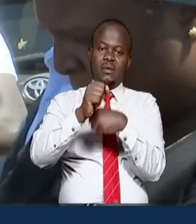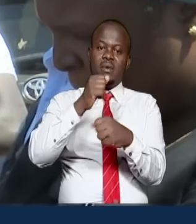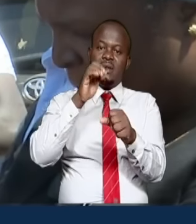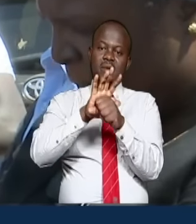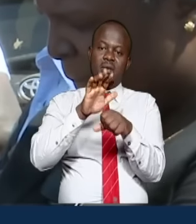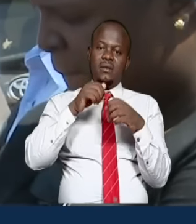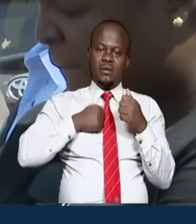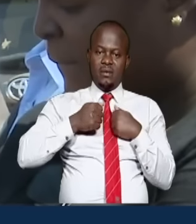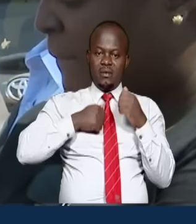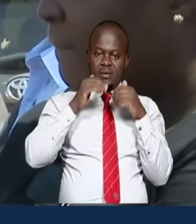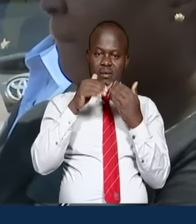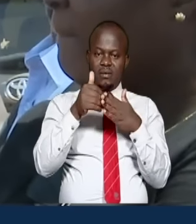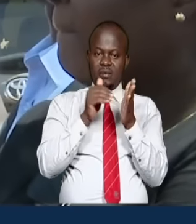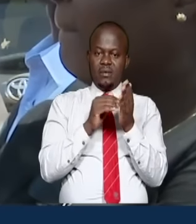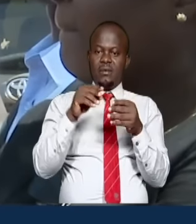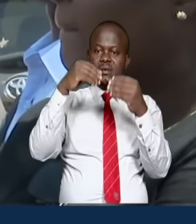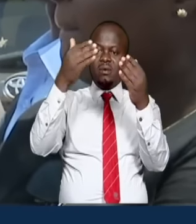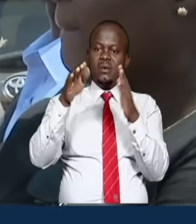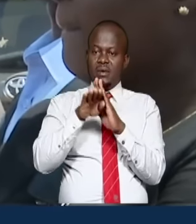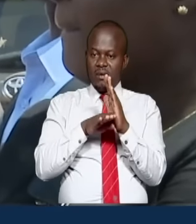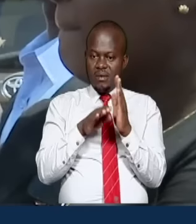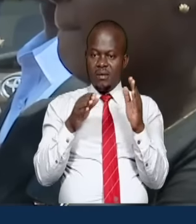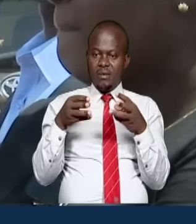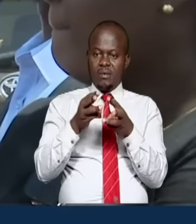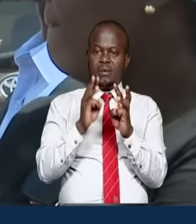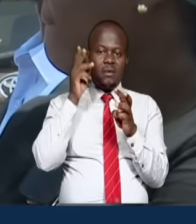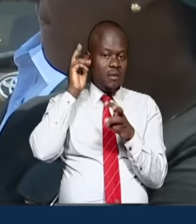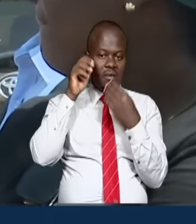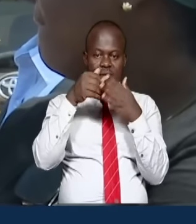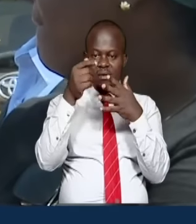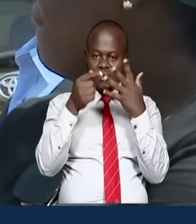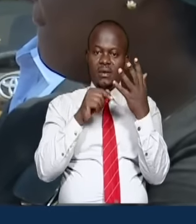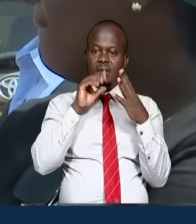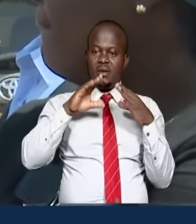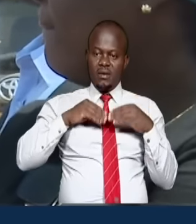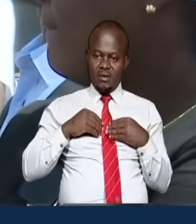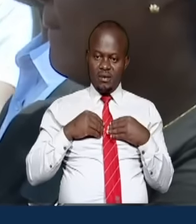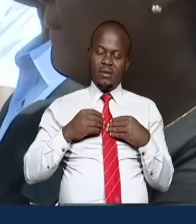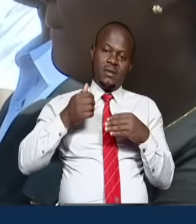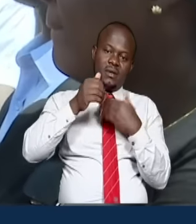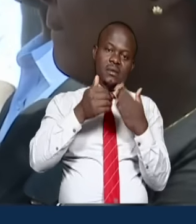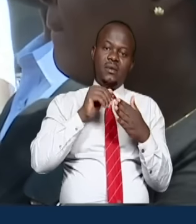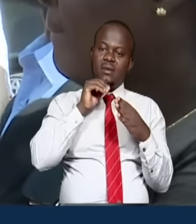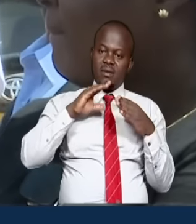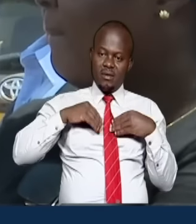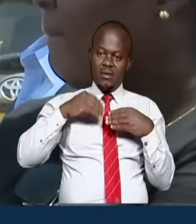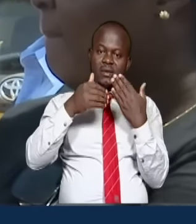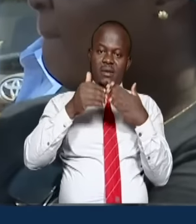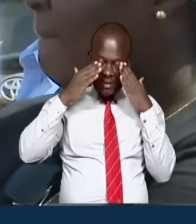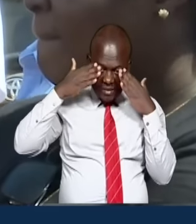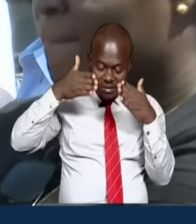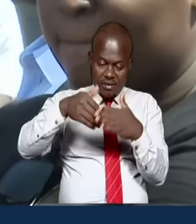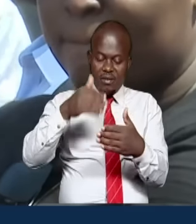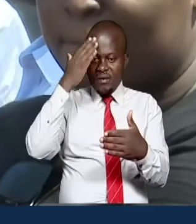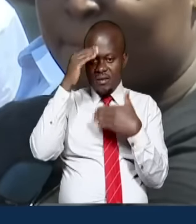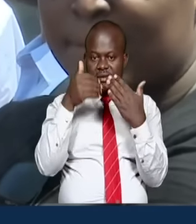mu Banyarwanda, imirimo igahabwa gahunda ku buryo kumva ngo hari umurimo ubujijwe. Ibyo narabihakanye, tugomba gushyira imbaraga nyinshi